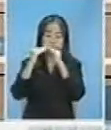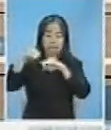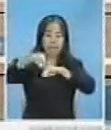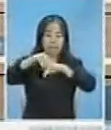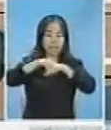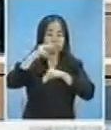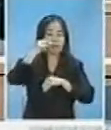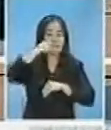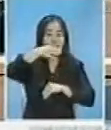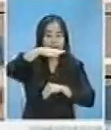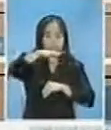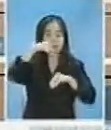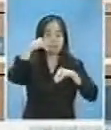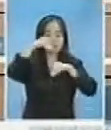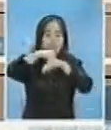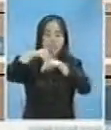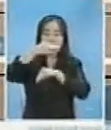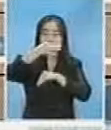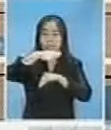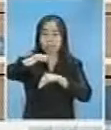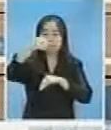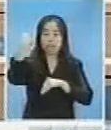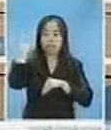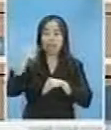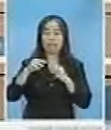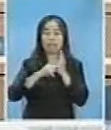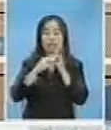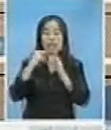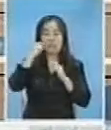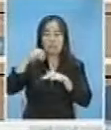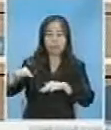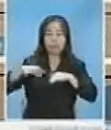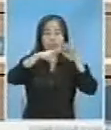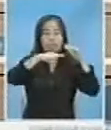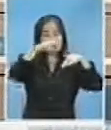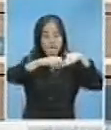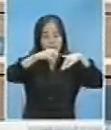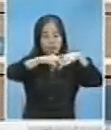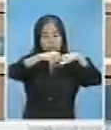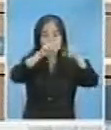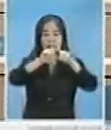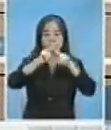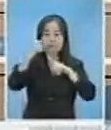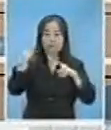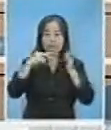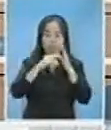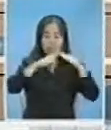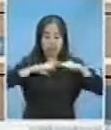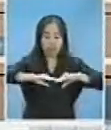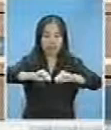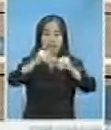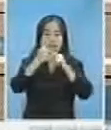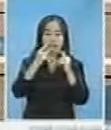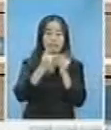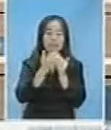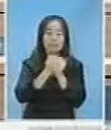มทะเลนะครับโดยเฉพาะฝั่งอ่าวไทยครับคลื่นซัดตะลิงครับโฉนดของเขาหายไปแล้วครับหายไปกับคลื่นรัฐบาลจะเอ